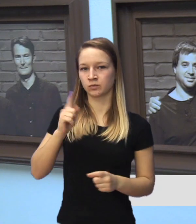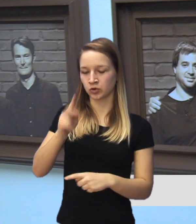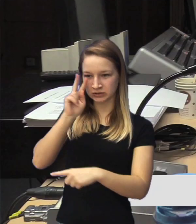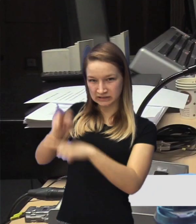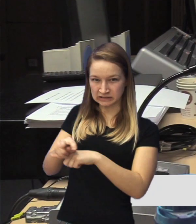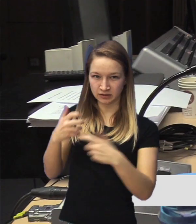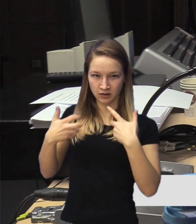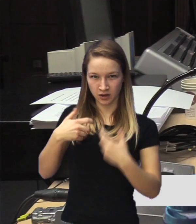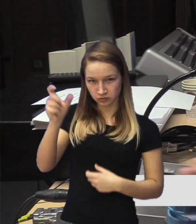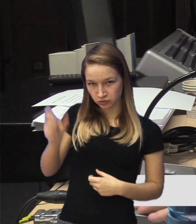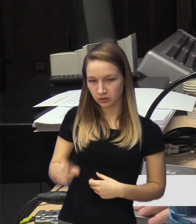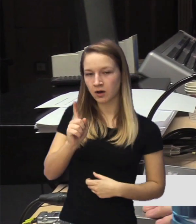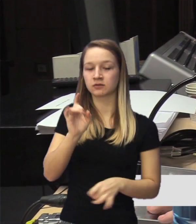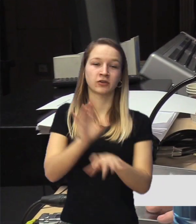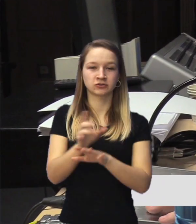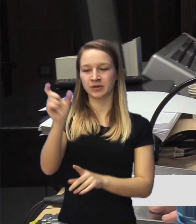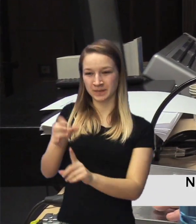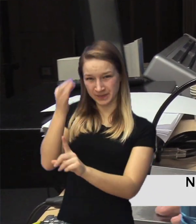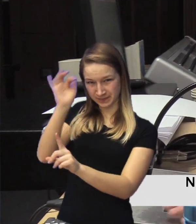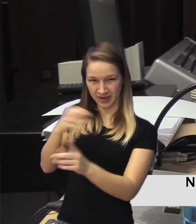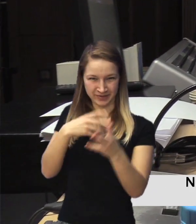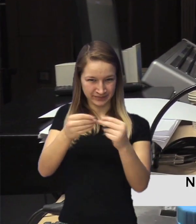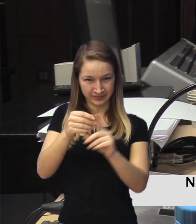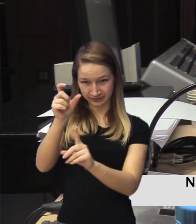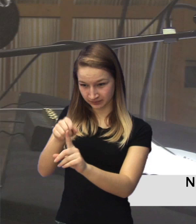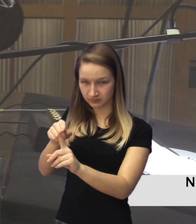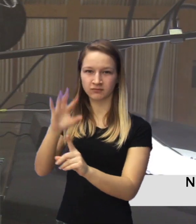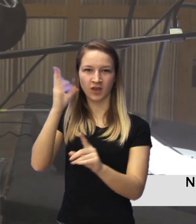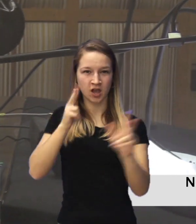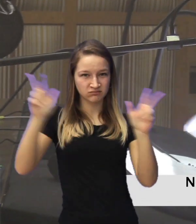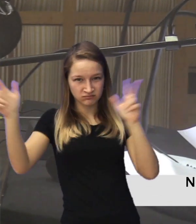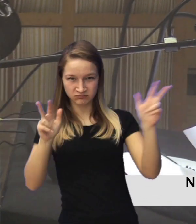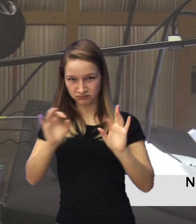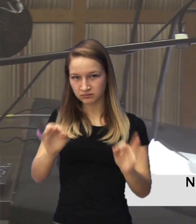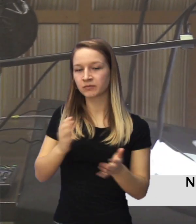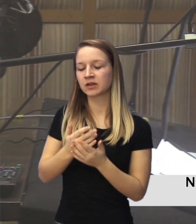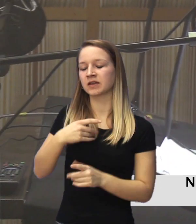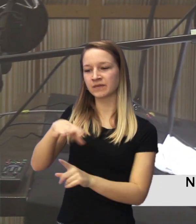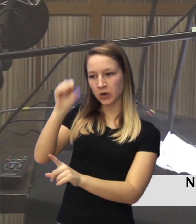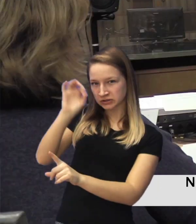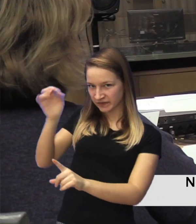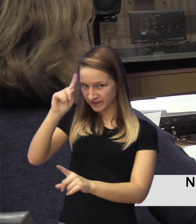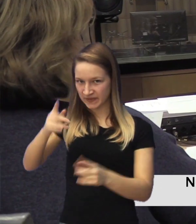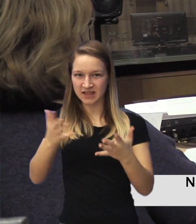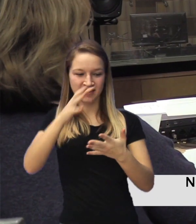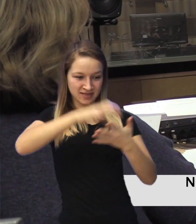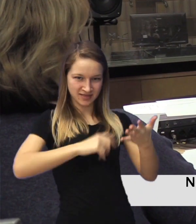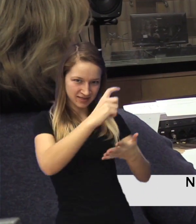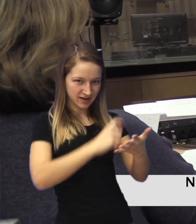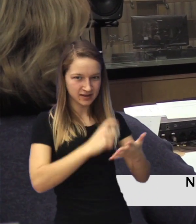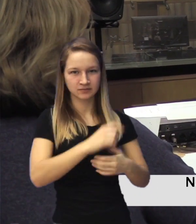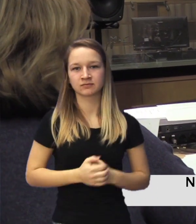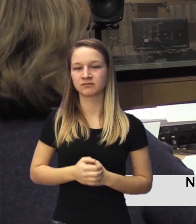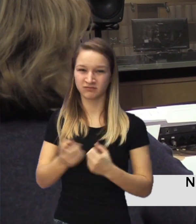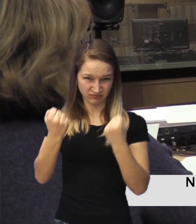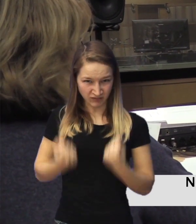sledovat mnohem víc herečku a naštěstí teda ta paní, kterou mluvím já, tak má nádhernou gestikulaci, takže vím i,